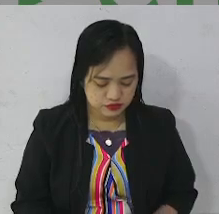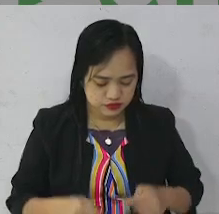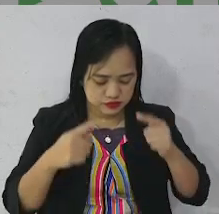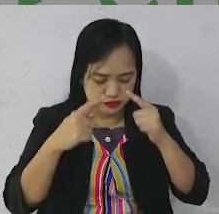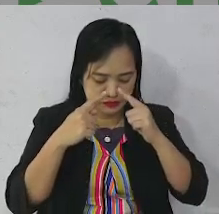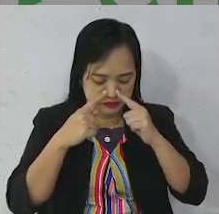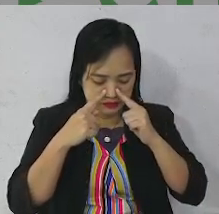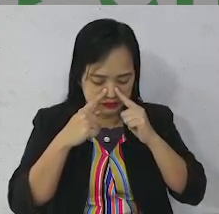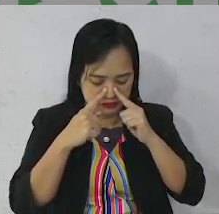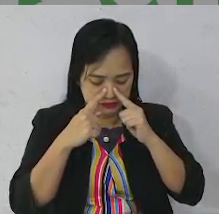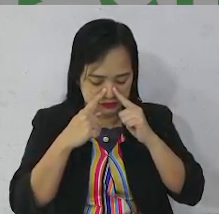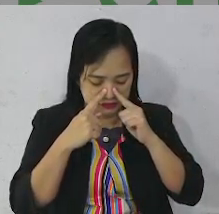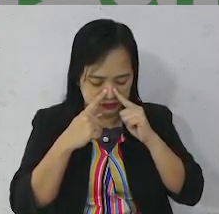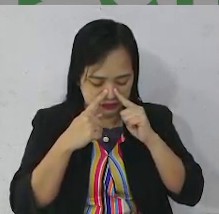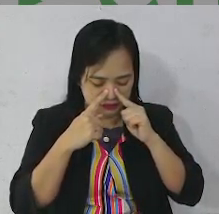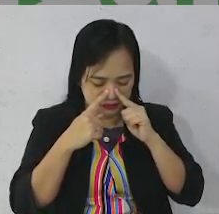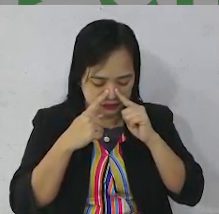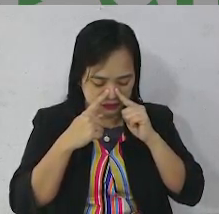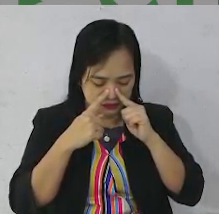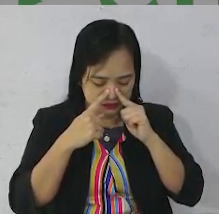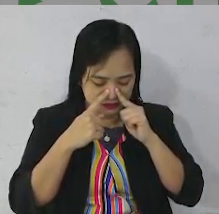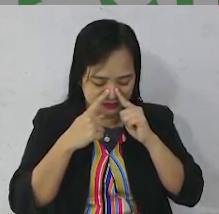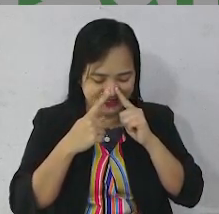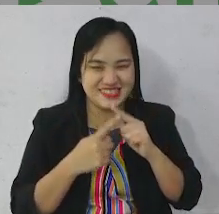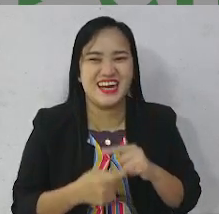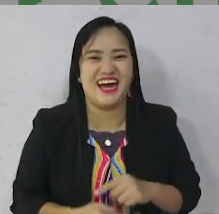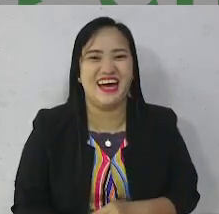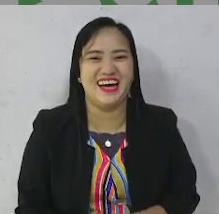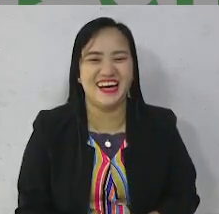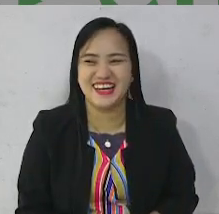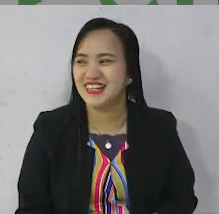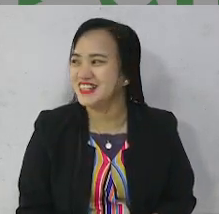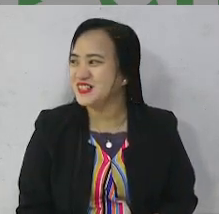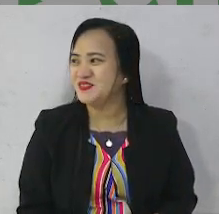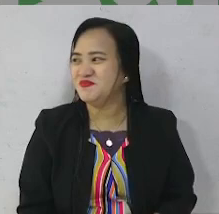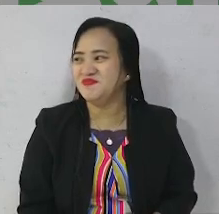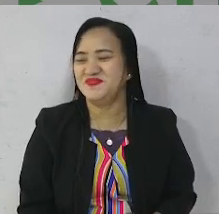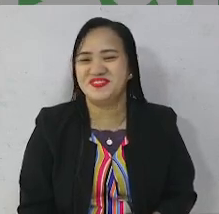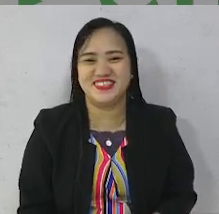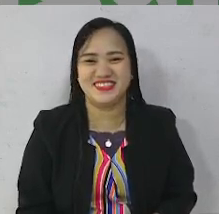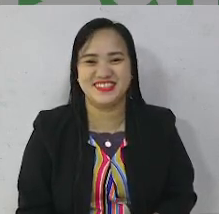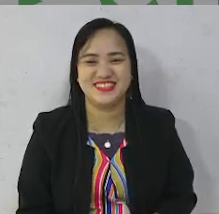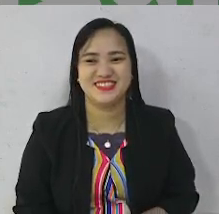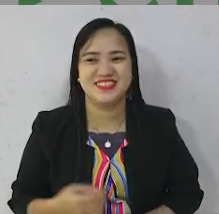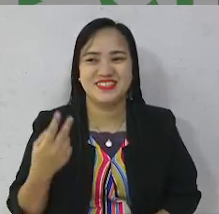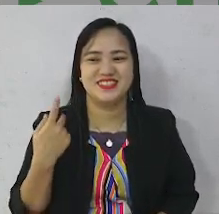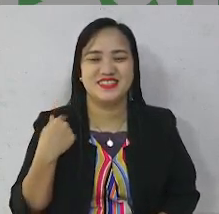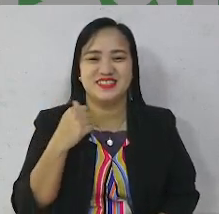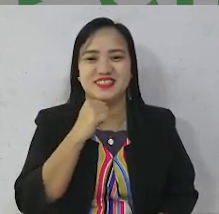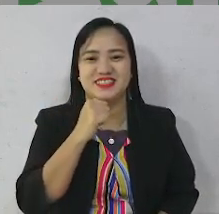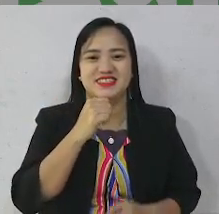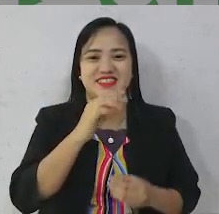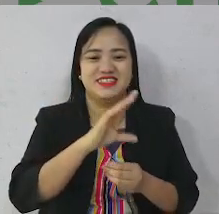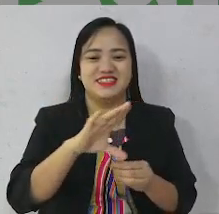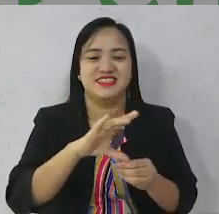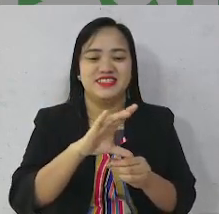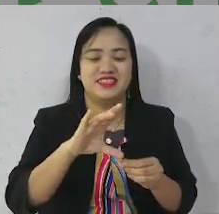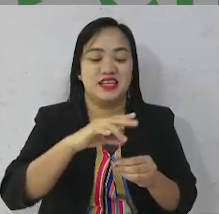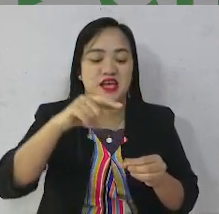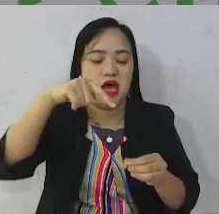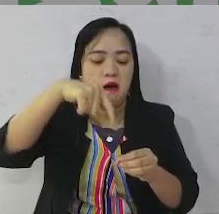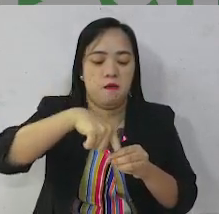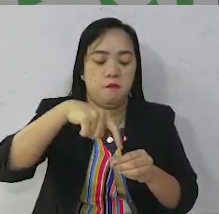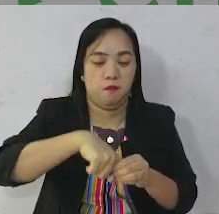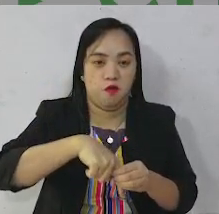baby kaso hindi tumalab kay Harley Uy hindi naman Pango si hartley Ah